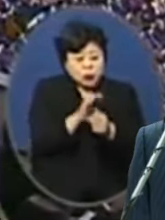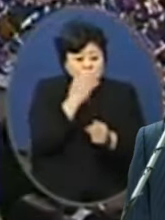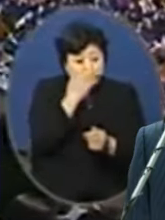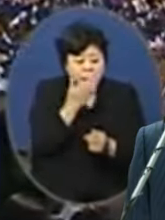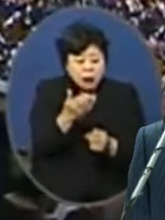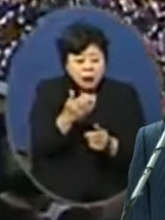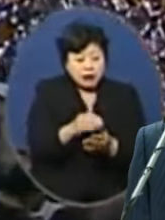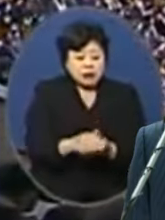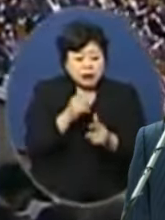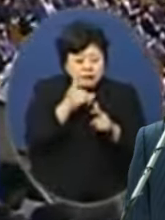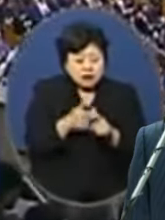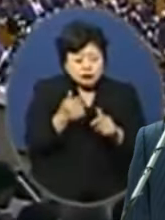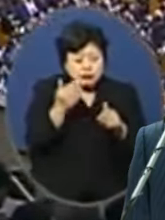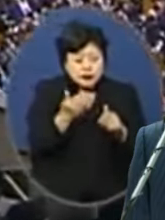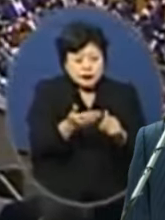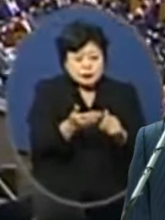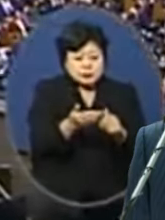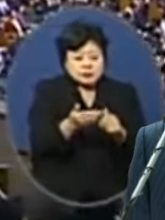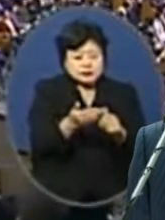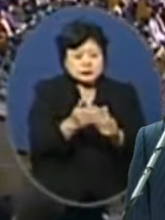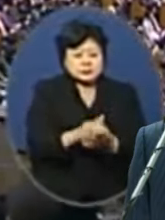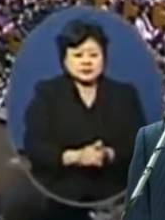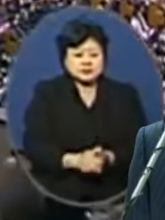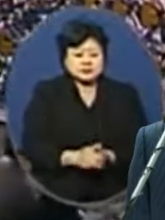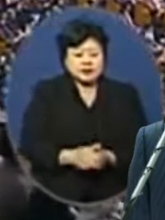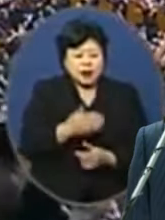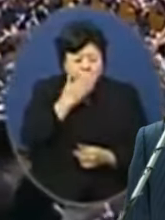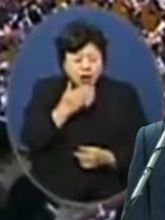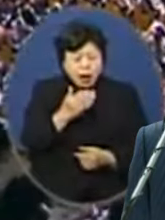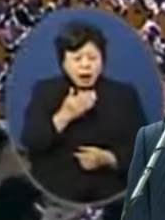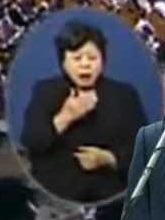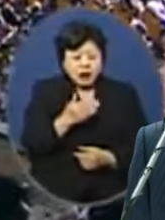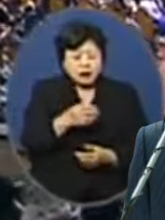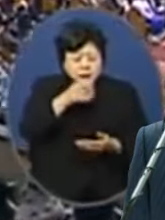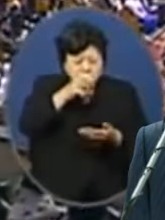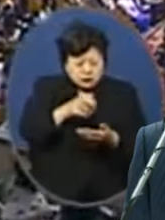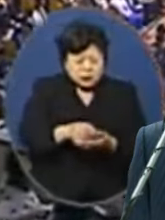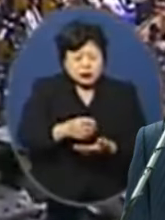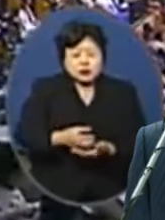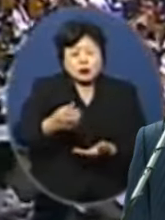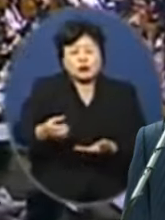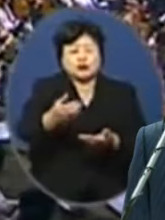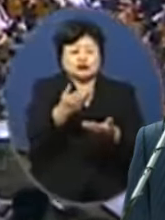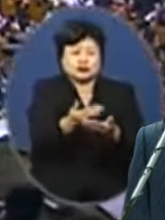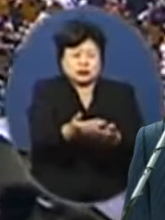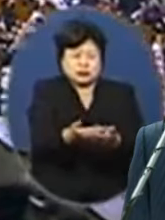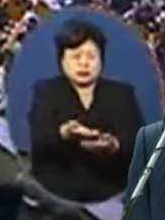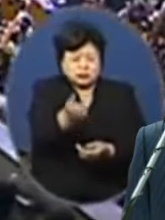있다 예수님께서 이 자을 내게 옮기시옵소서